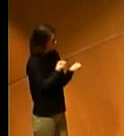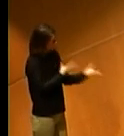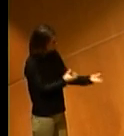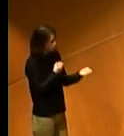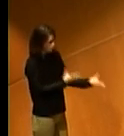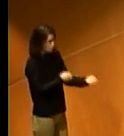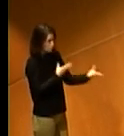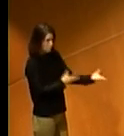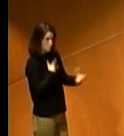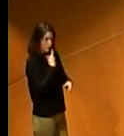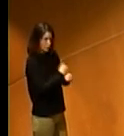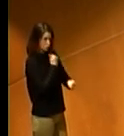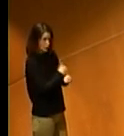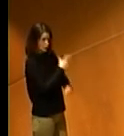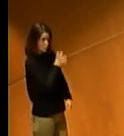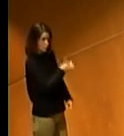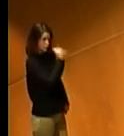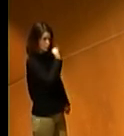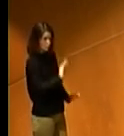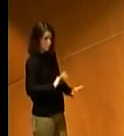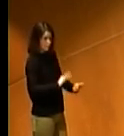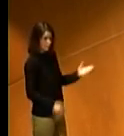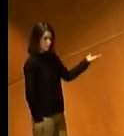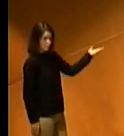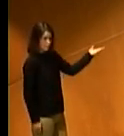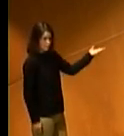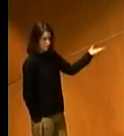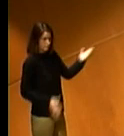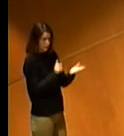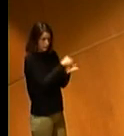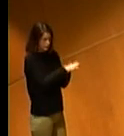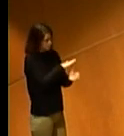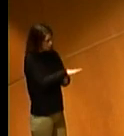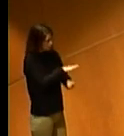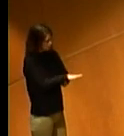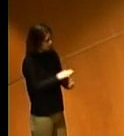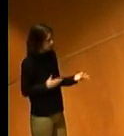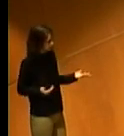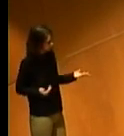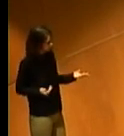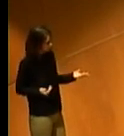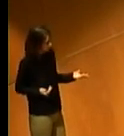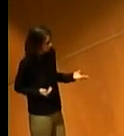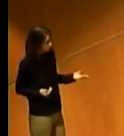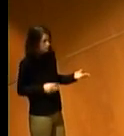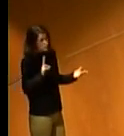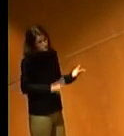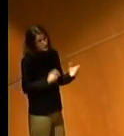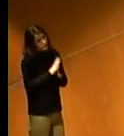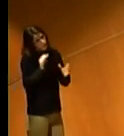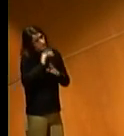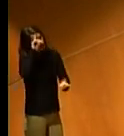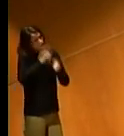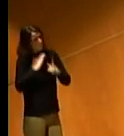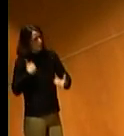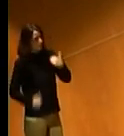formation, il faut de la formation, mais si on ne remplit pas les stages qui sont proposés, on n'en mettra pas d'autres en plus. c'est pas un sujet sexy, le handicap.